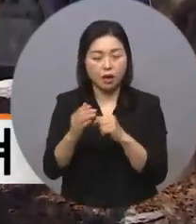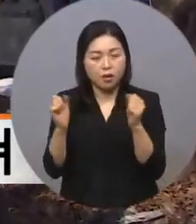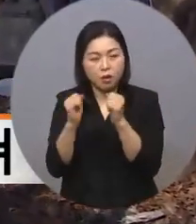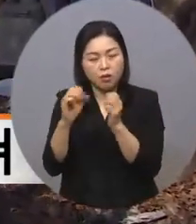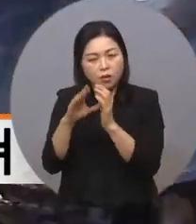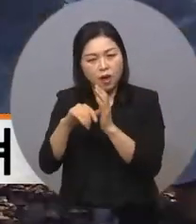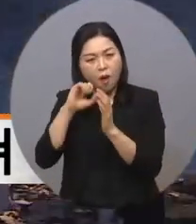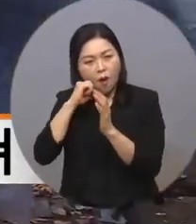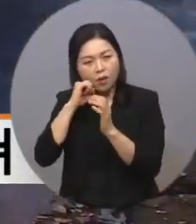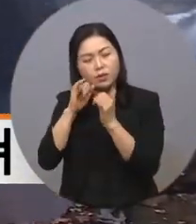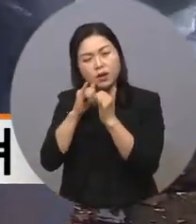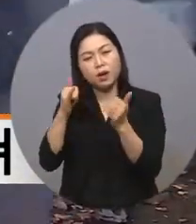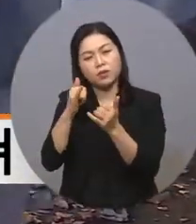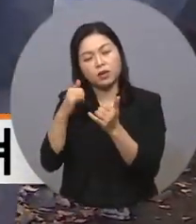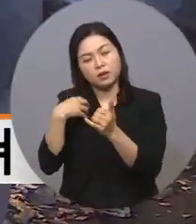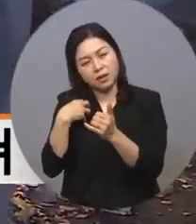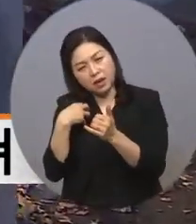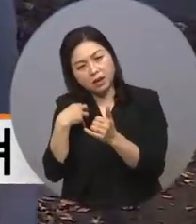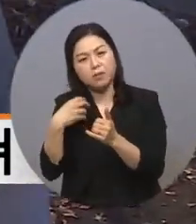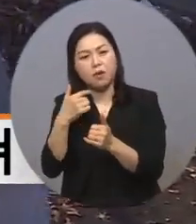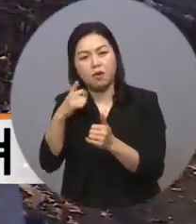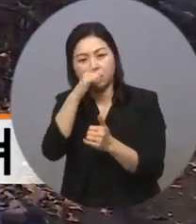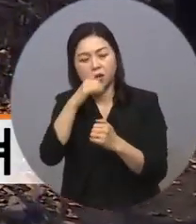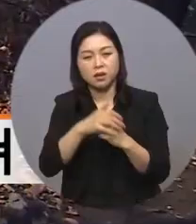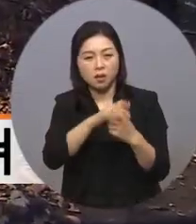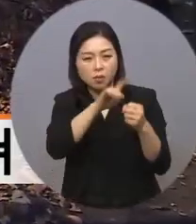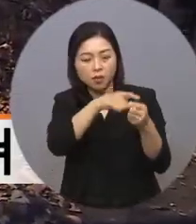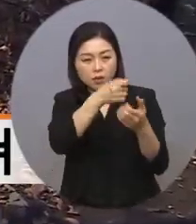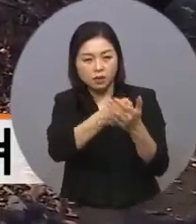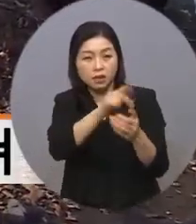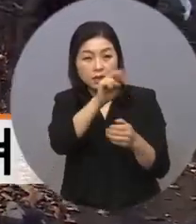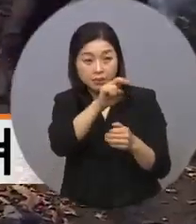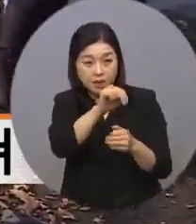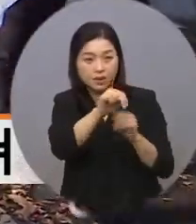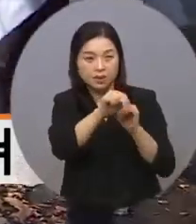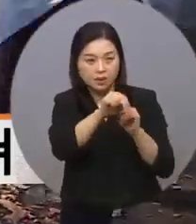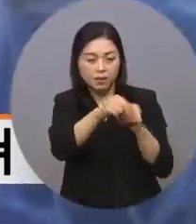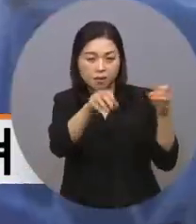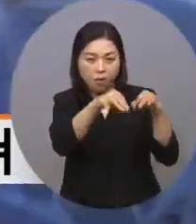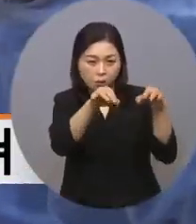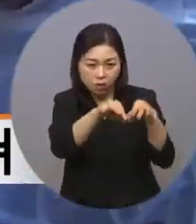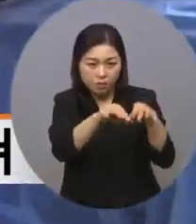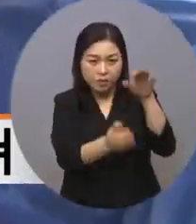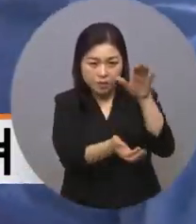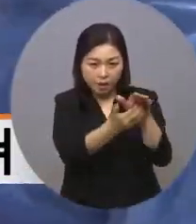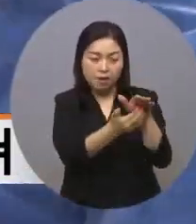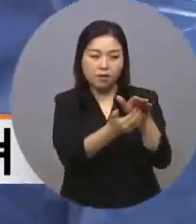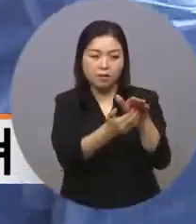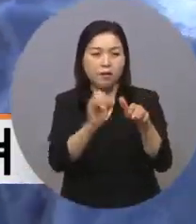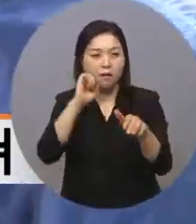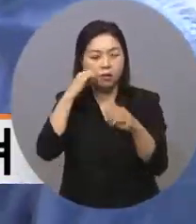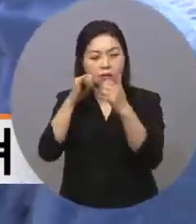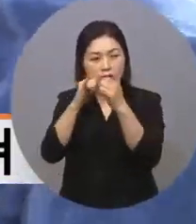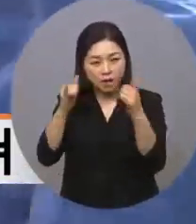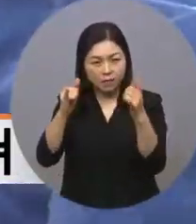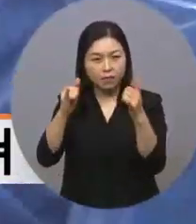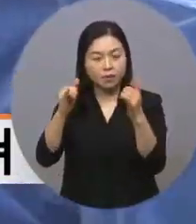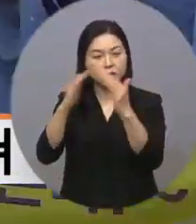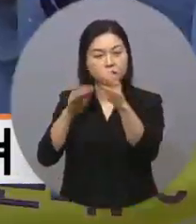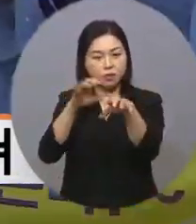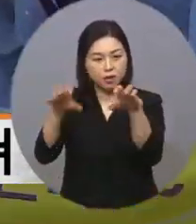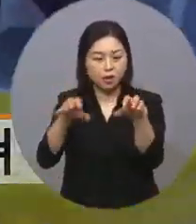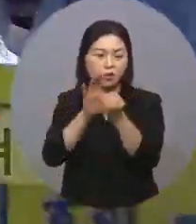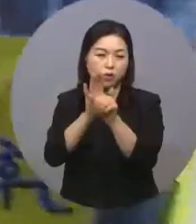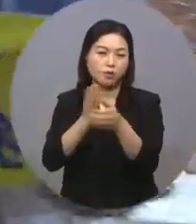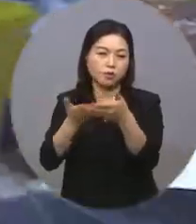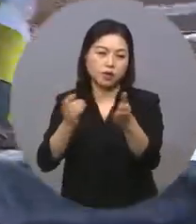가중되고 있다며 목표로 정한 2만장 연탄 모금을 달성해 더 많은 어려운 이웃들에게 도움을 전해줄 수 있기를